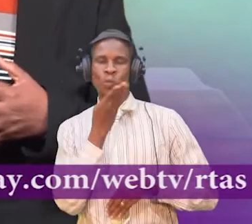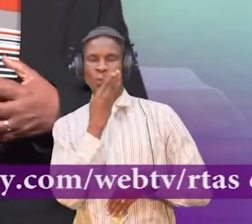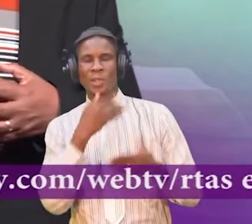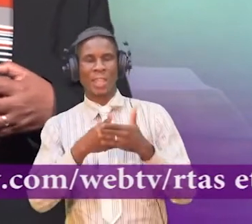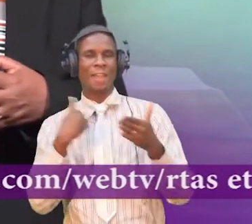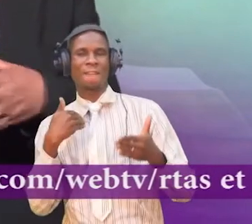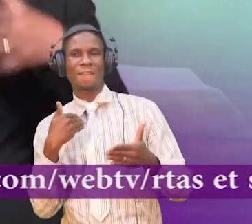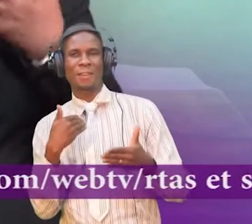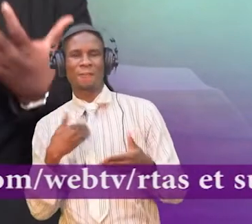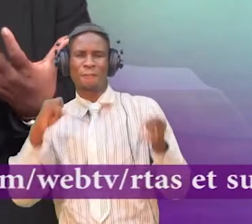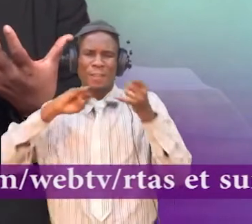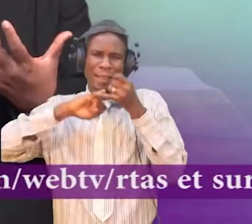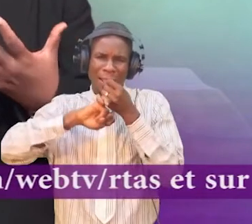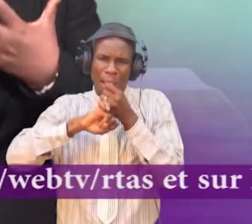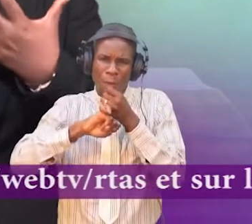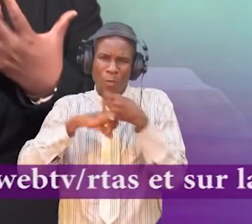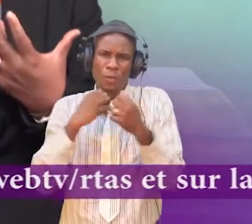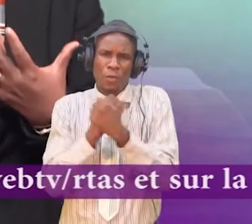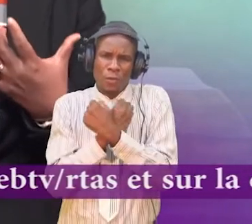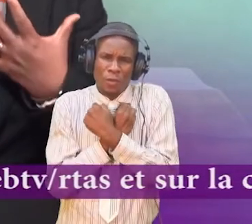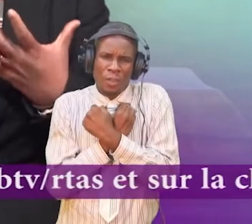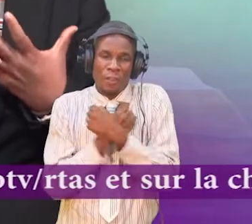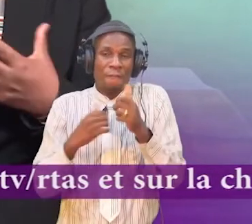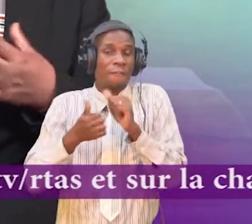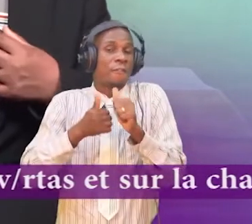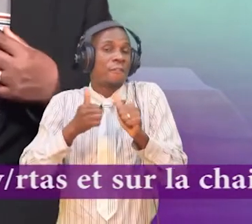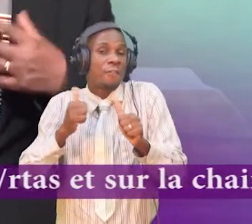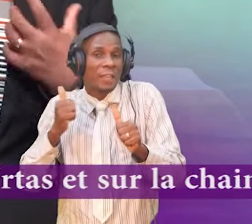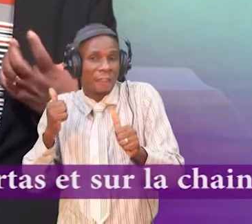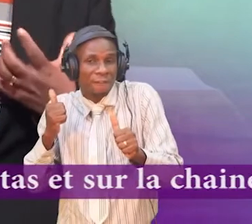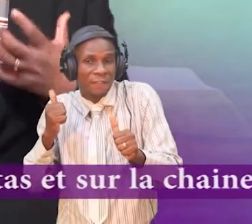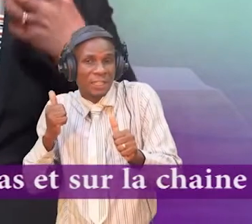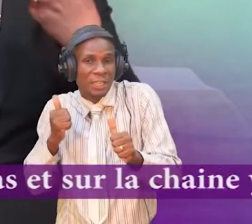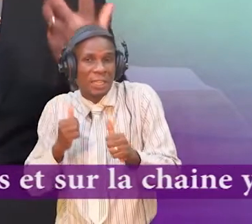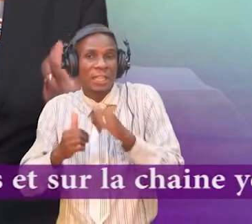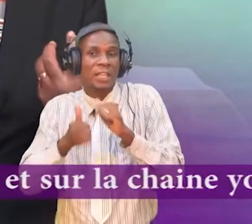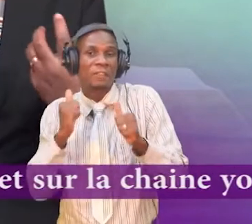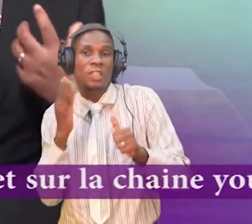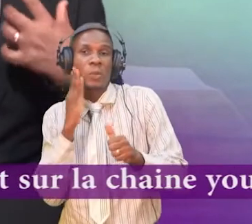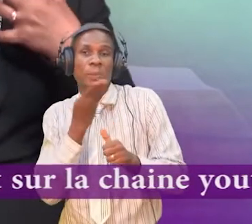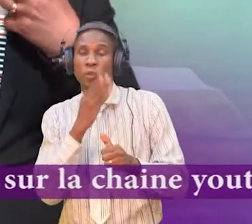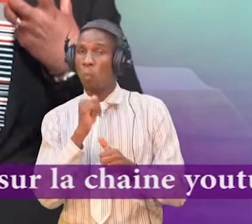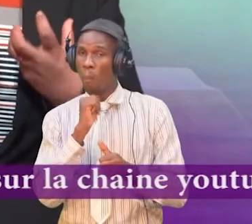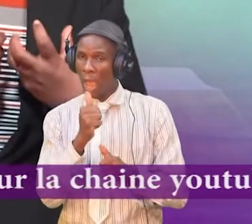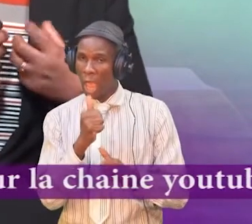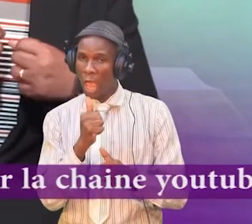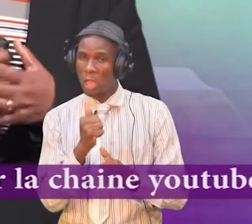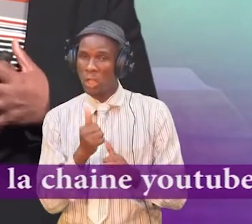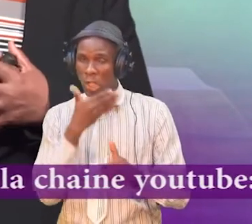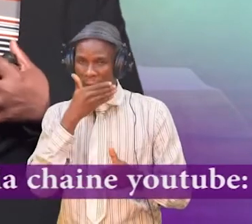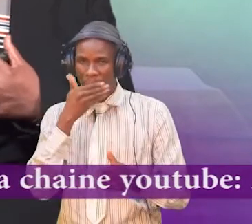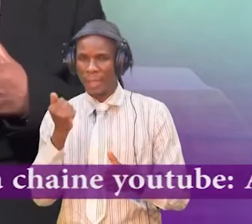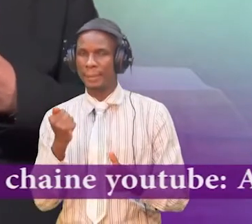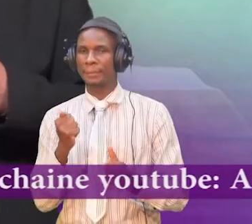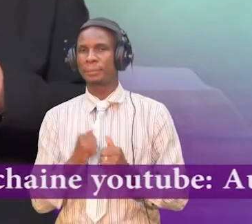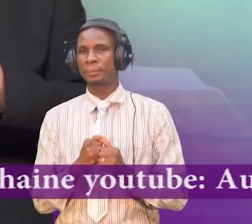na bipwe po yambo ya kokende, ko yambana penza kotika la kokangamata ngomolai, yangweza liko sunga ete libota